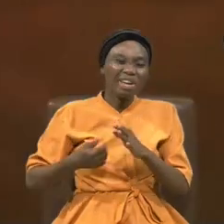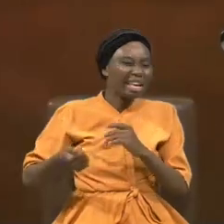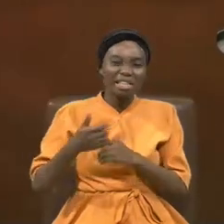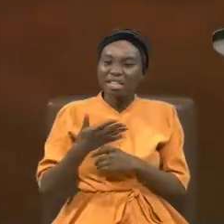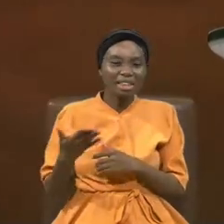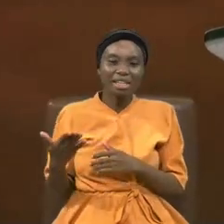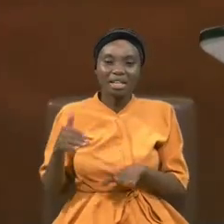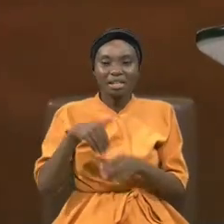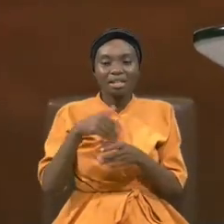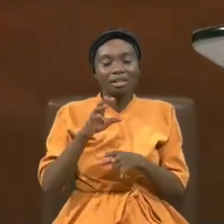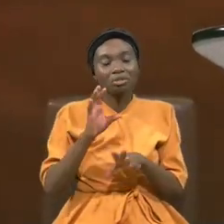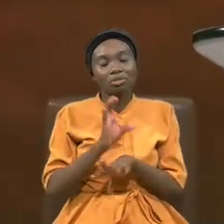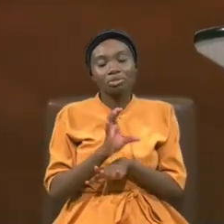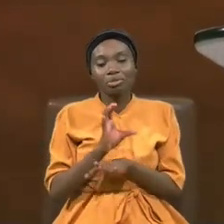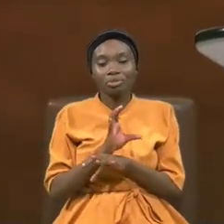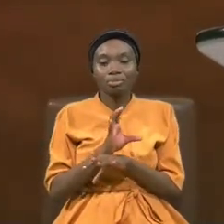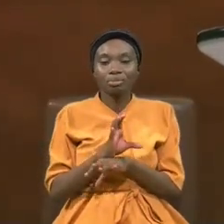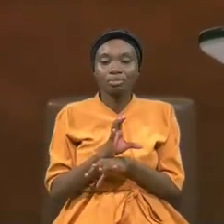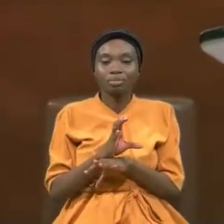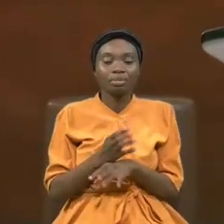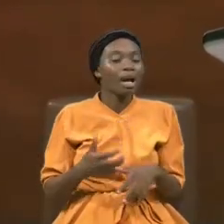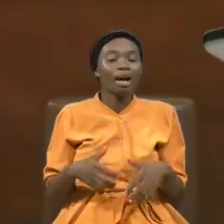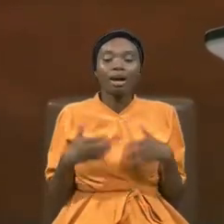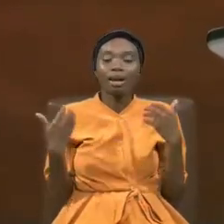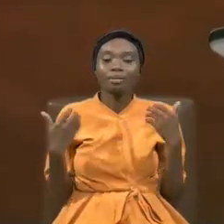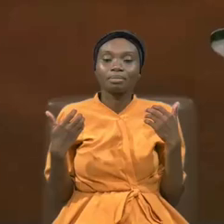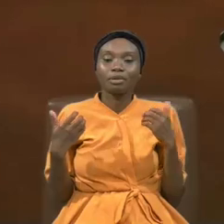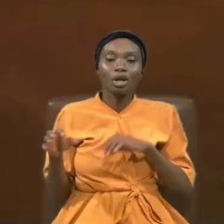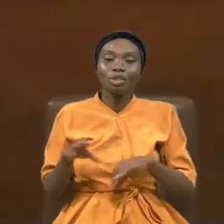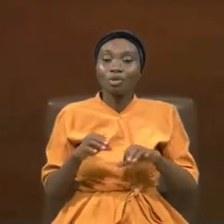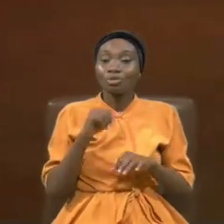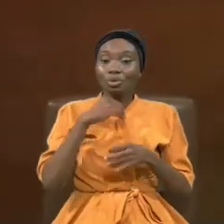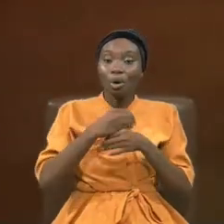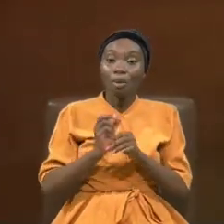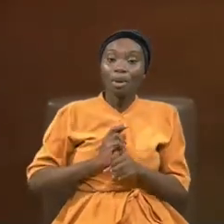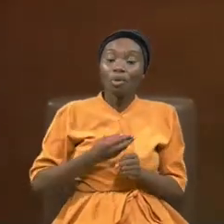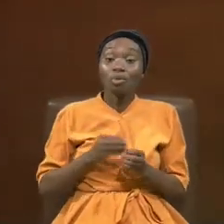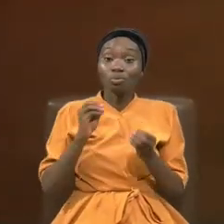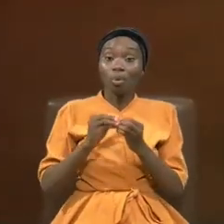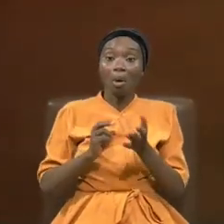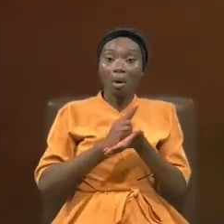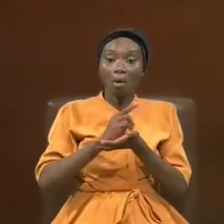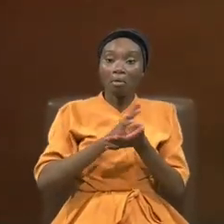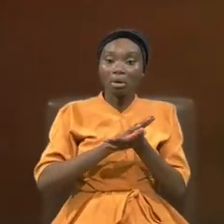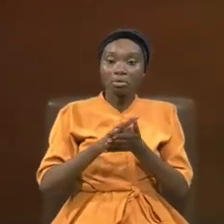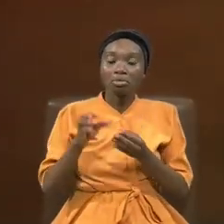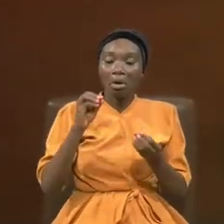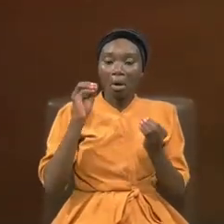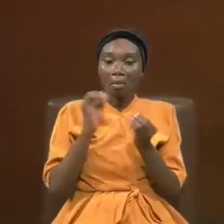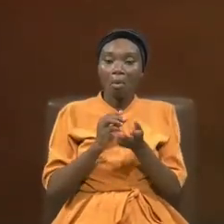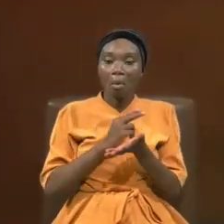n'améliore rien dans l'église. La colère ne nous rend pas plus justes, plus